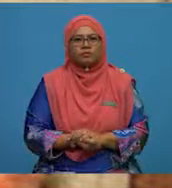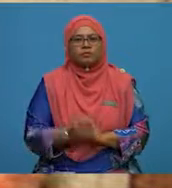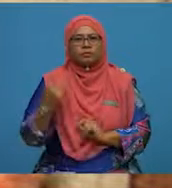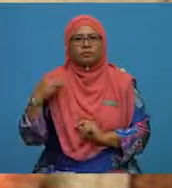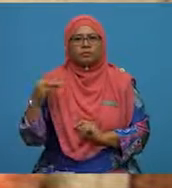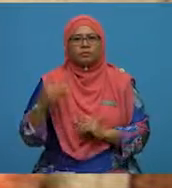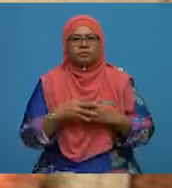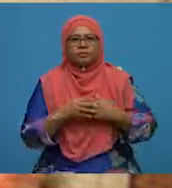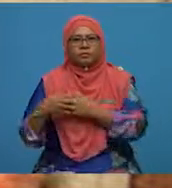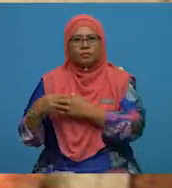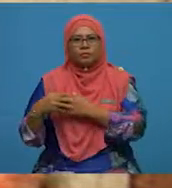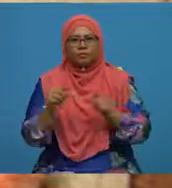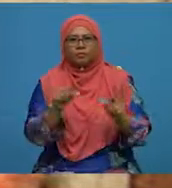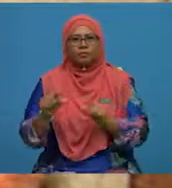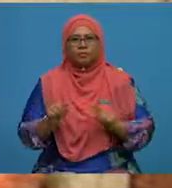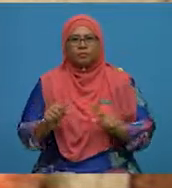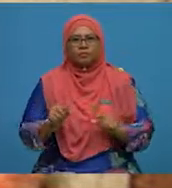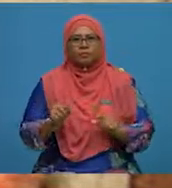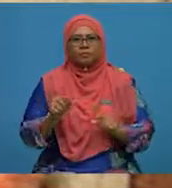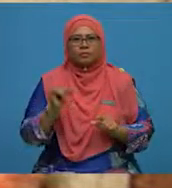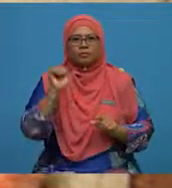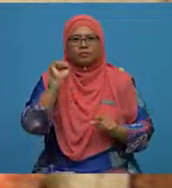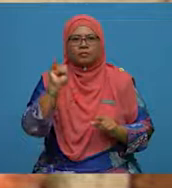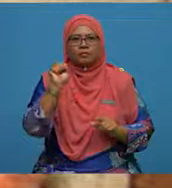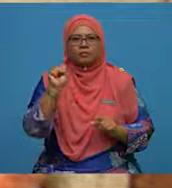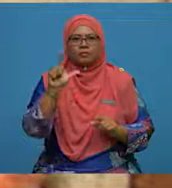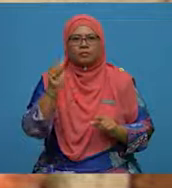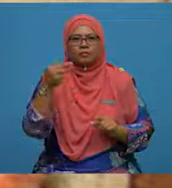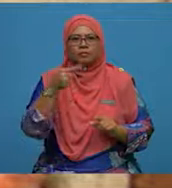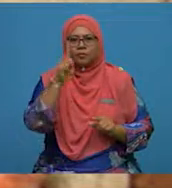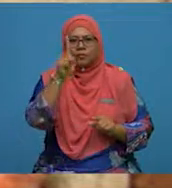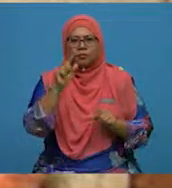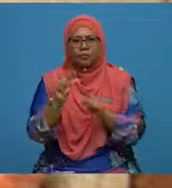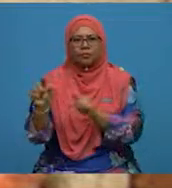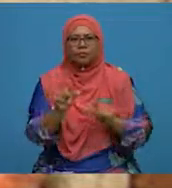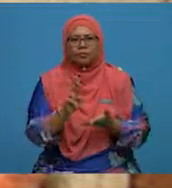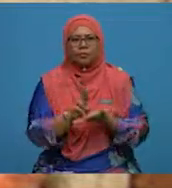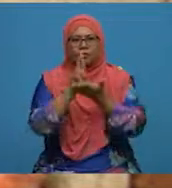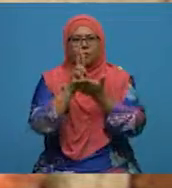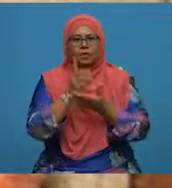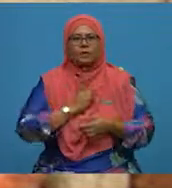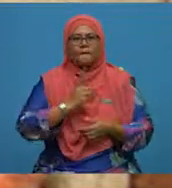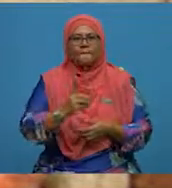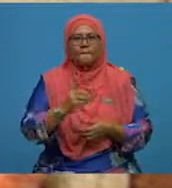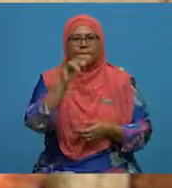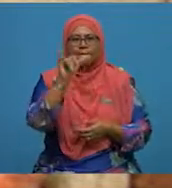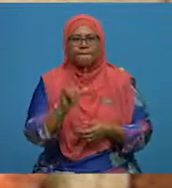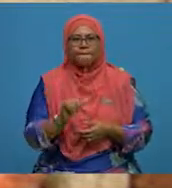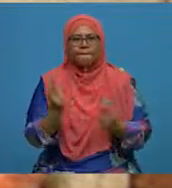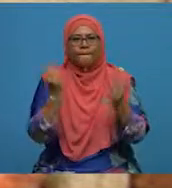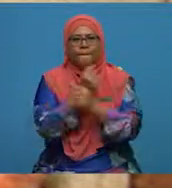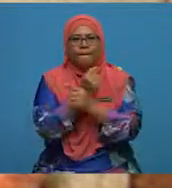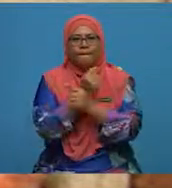Mereka memimpin gerakan Islah, iaitu satu gerakan pemulihan Islam yang